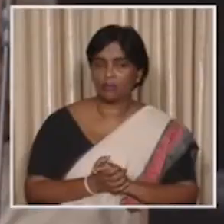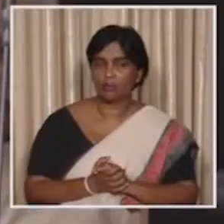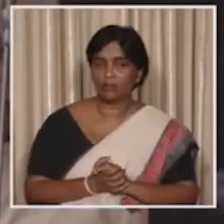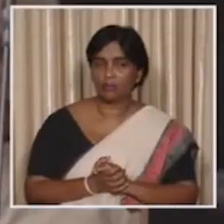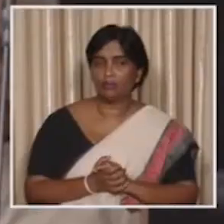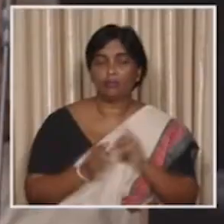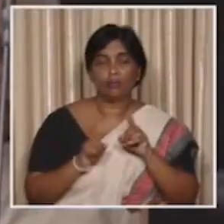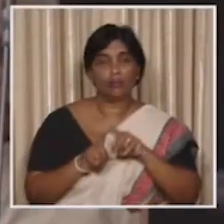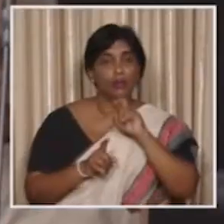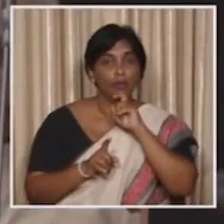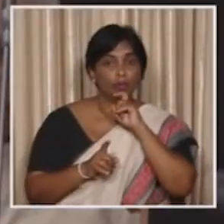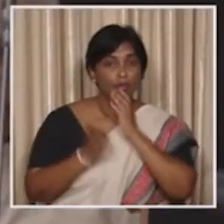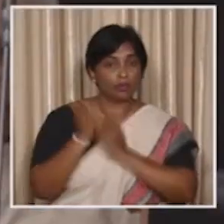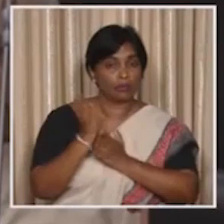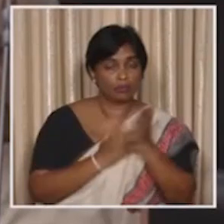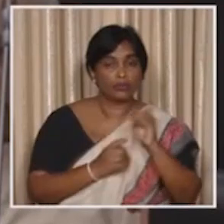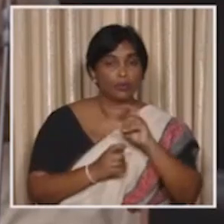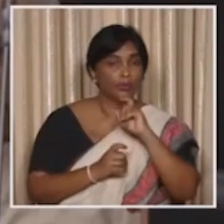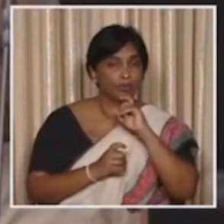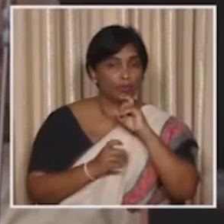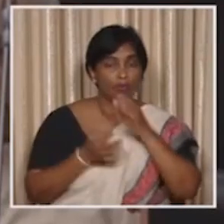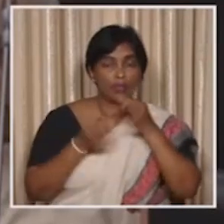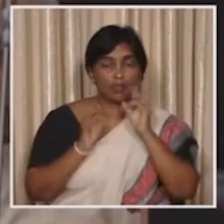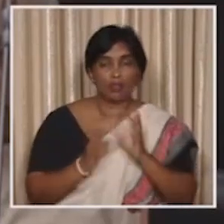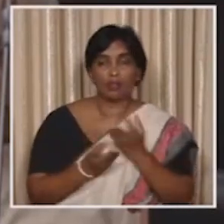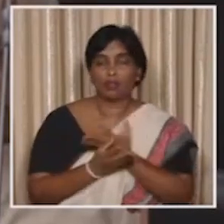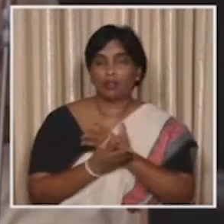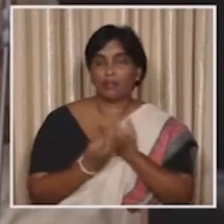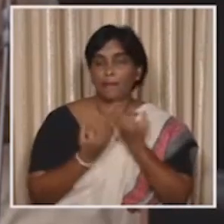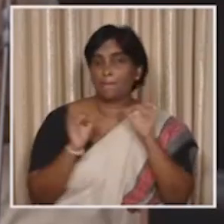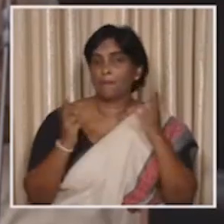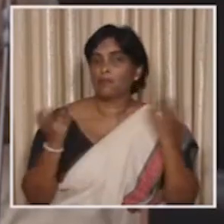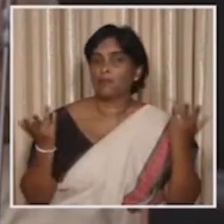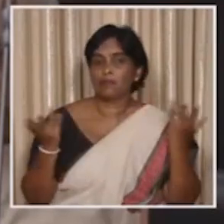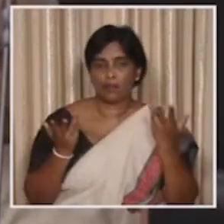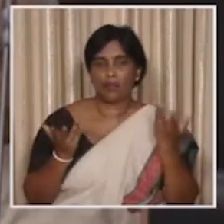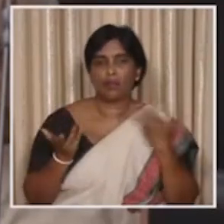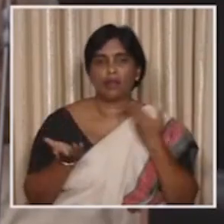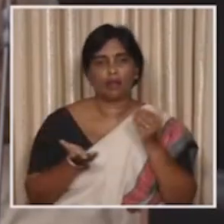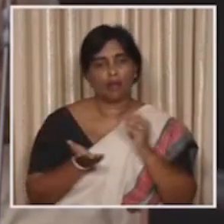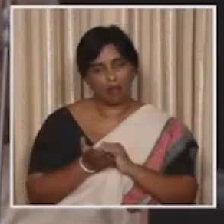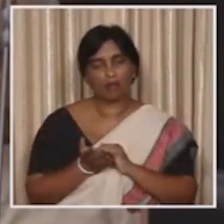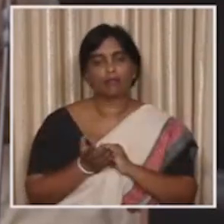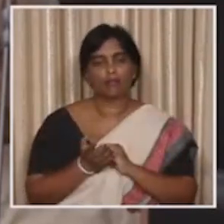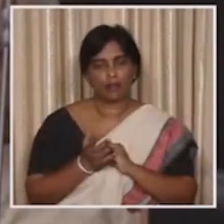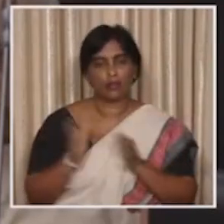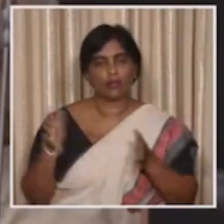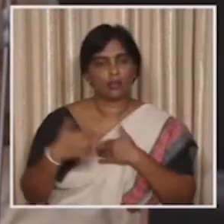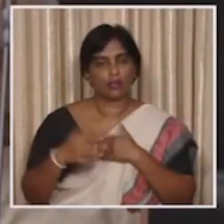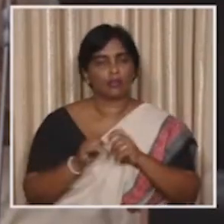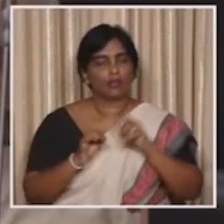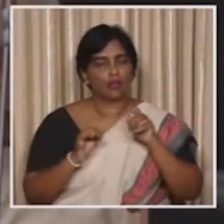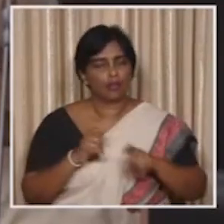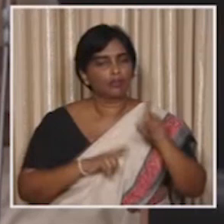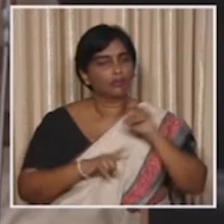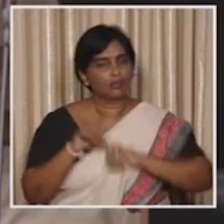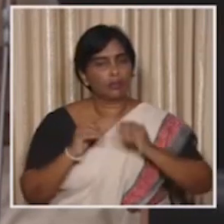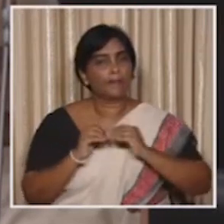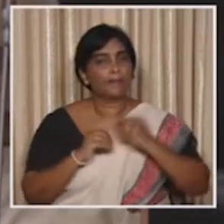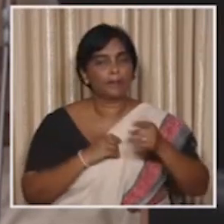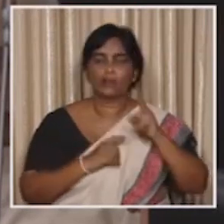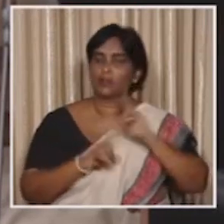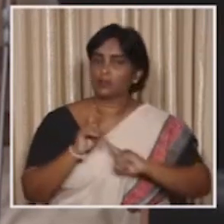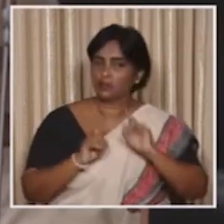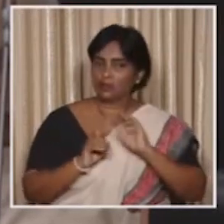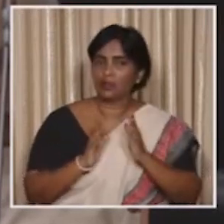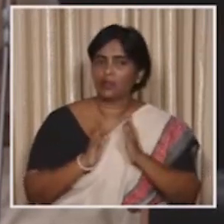කියලා. අනික නඩුවකට පැටලුණොත් නඩුවේ මේකෙන් බේරෙන්න බෑ කියලා. අපි ආපහු කතා කරා කැබිනට් මණ්ඩලෙත් ඊට පස්සේ